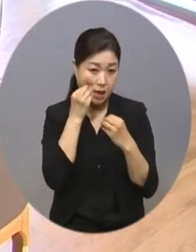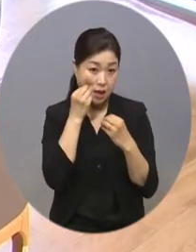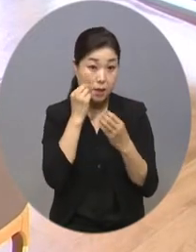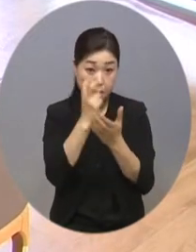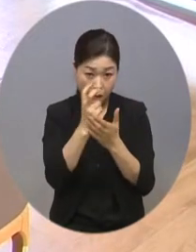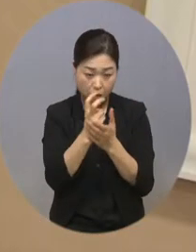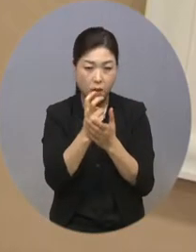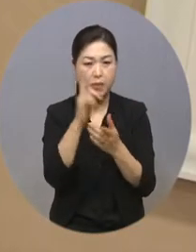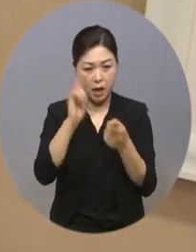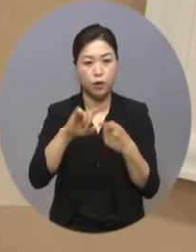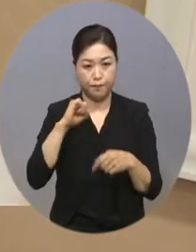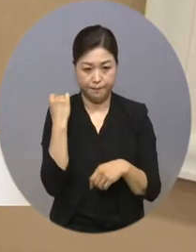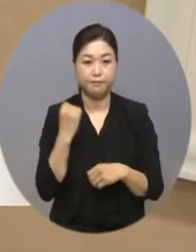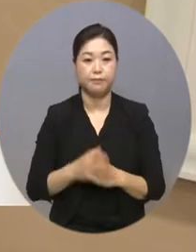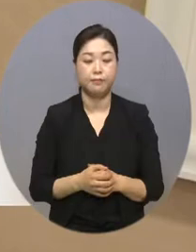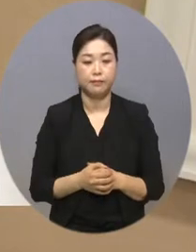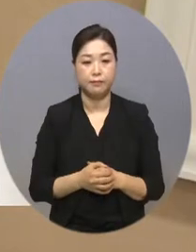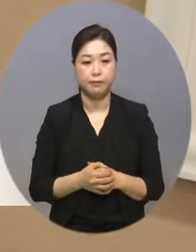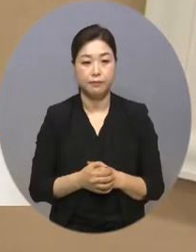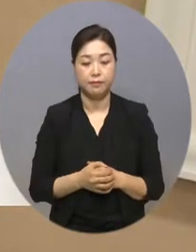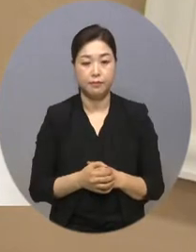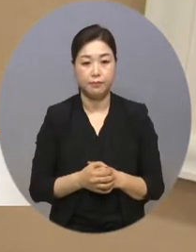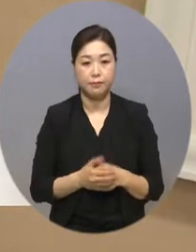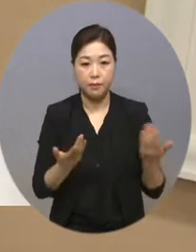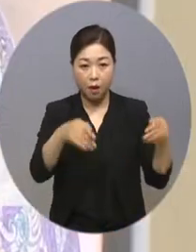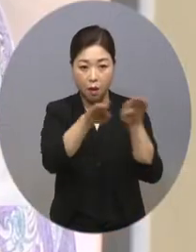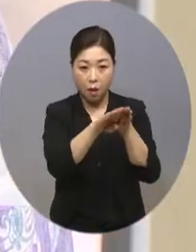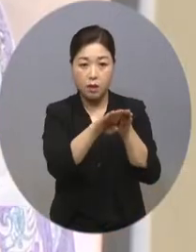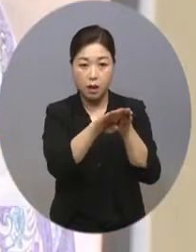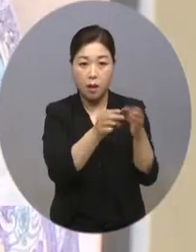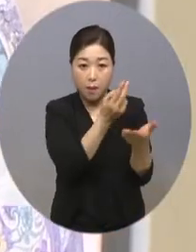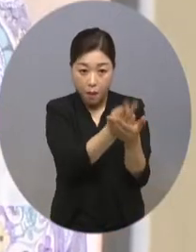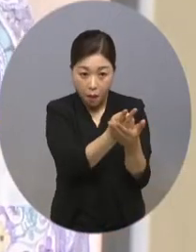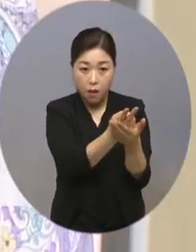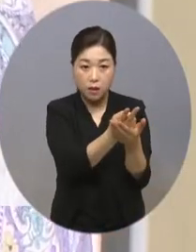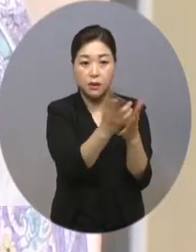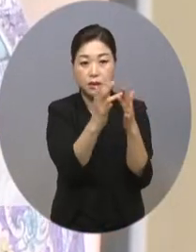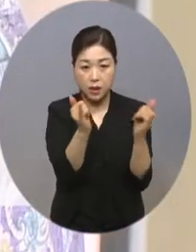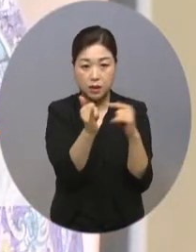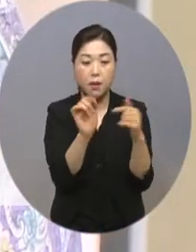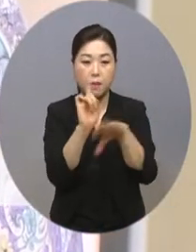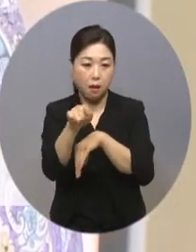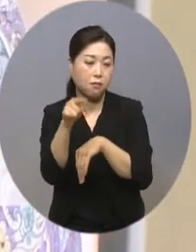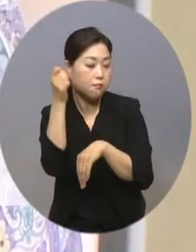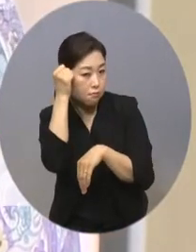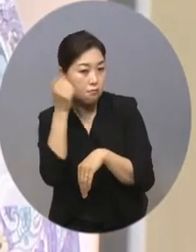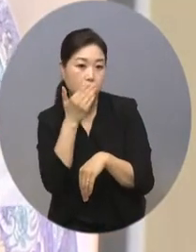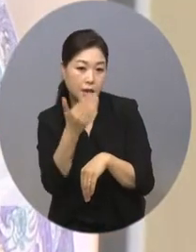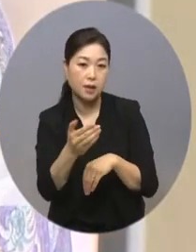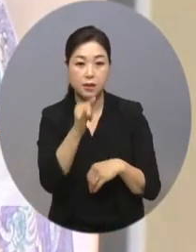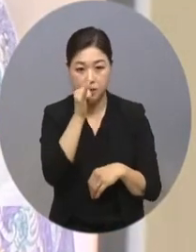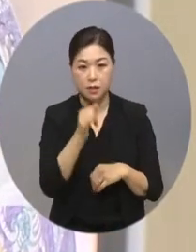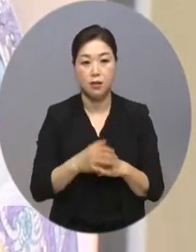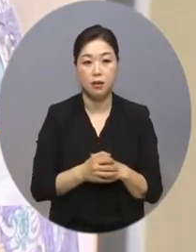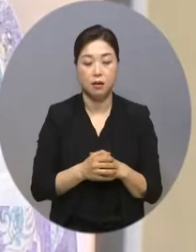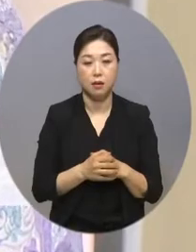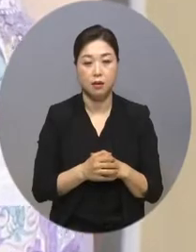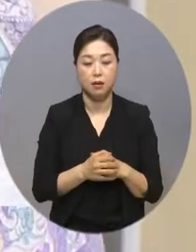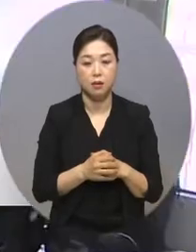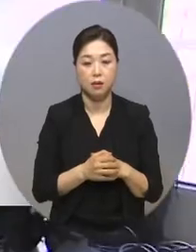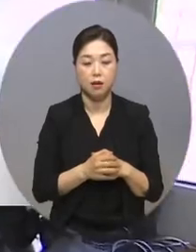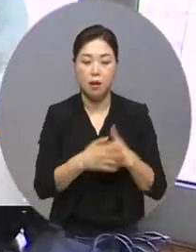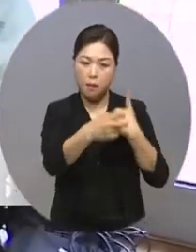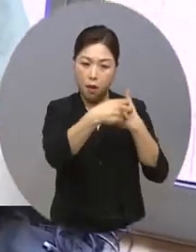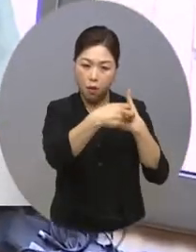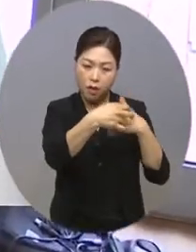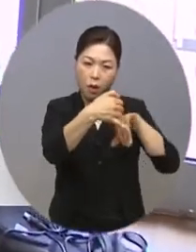유지합니다. 입소 입원자의 외출 외박도 풀립니다. 현재는 필수 외래 진료 경우에만